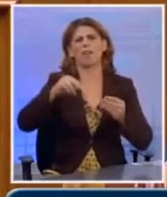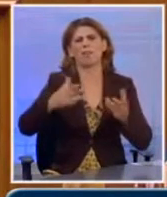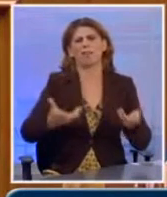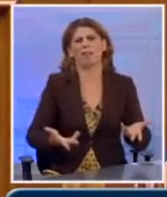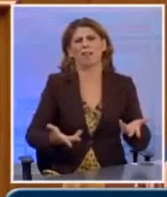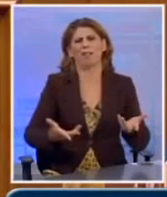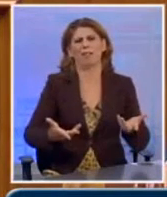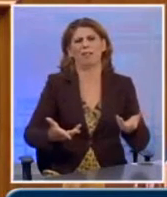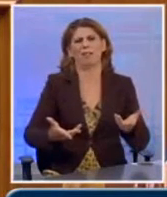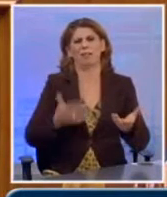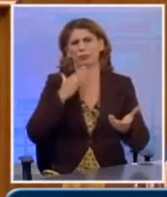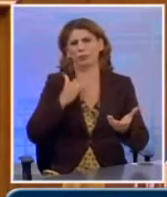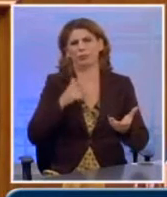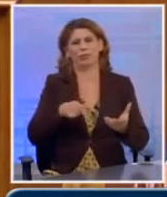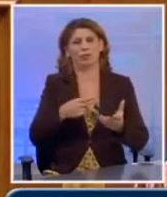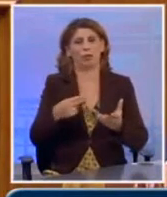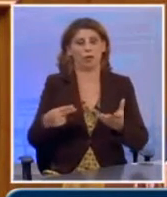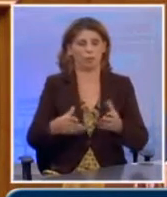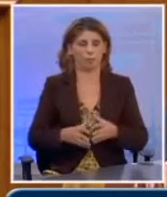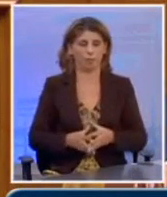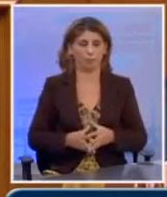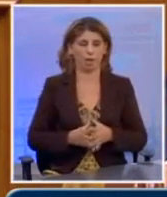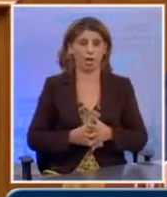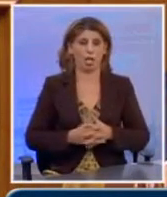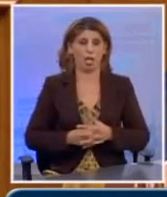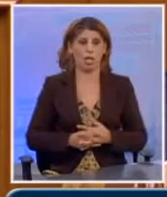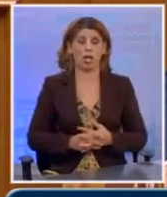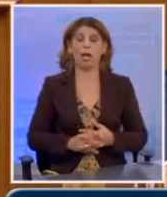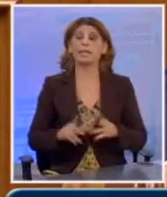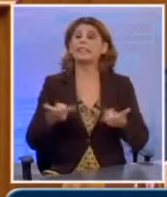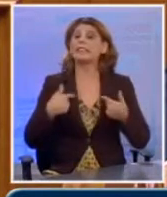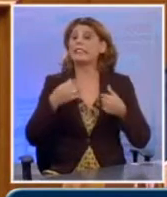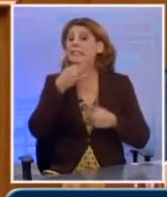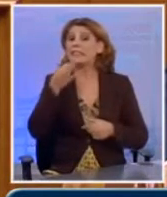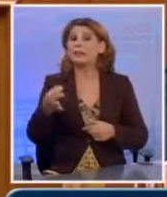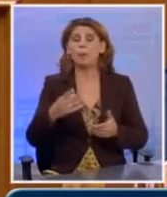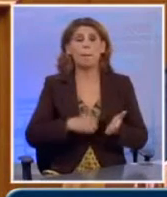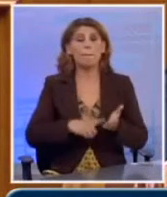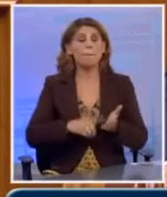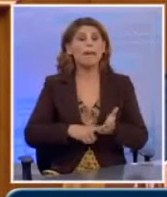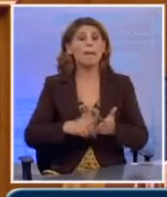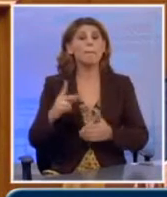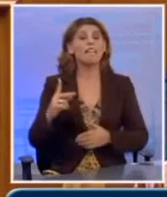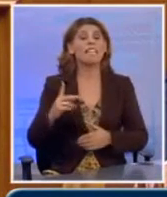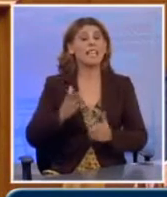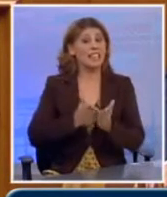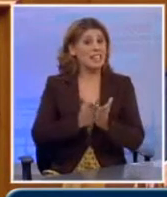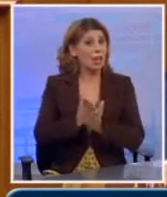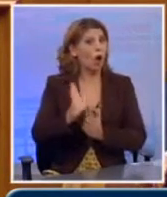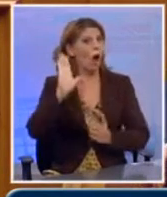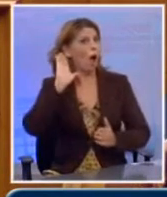είπε? Ότι πρέπει η δικαιοσύνη να αφουγκράζεται το λαό.